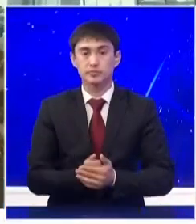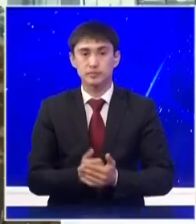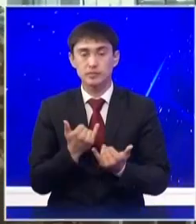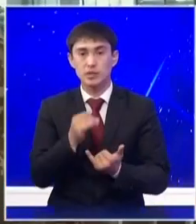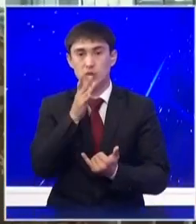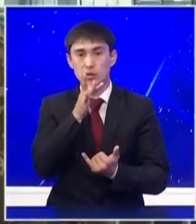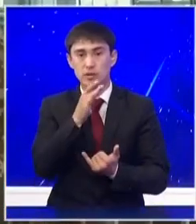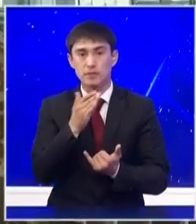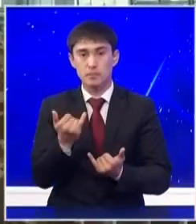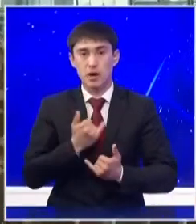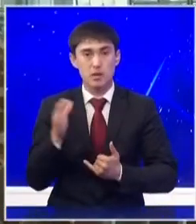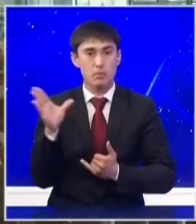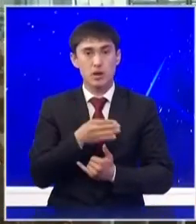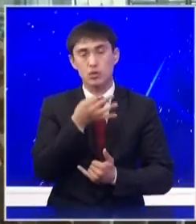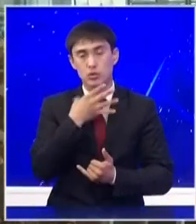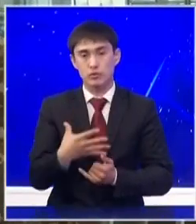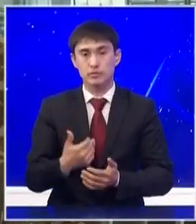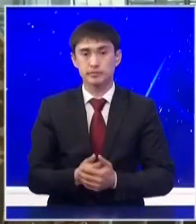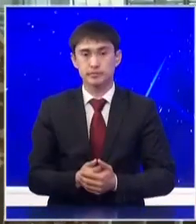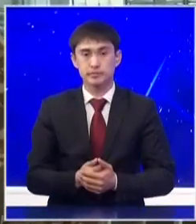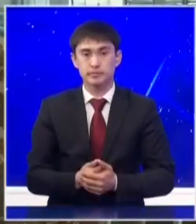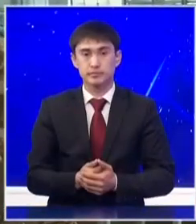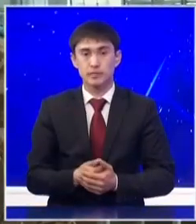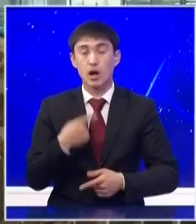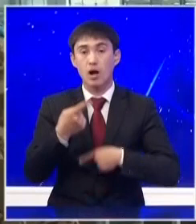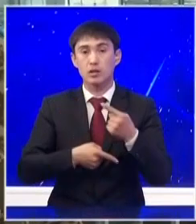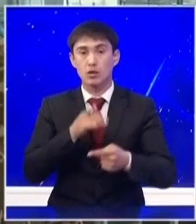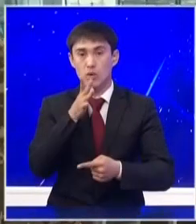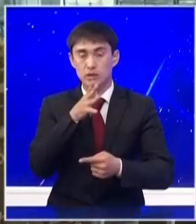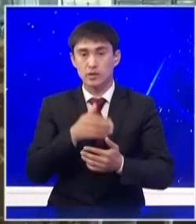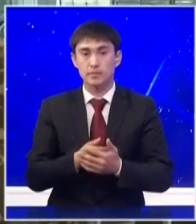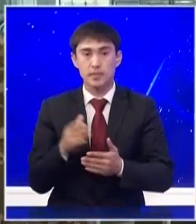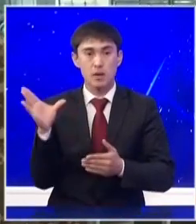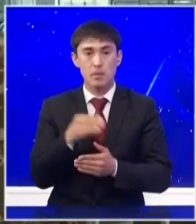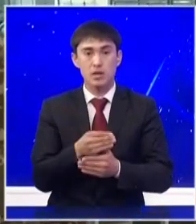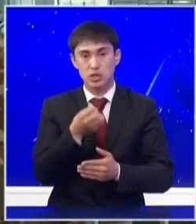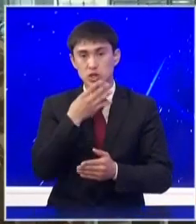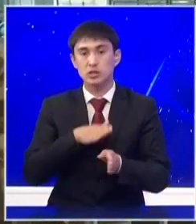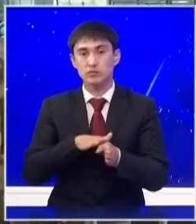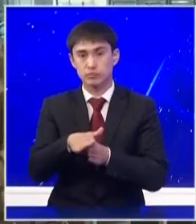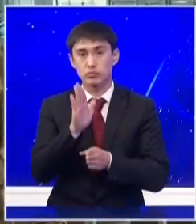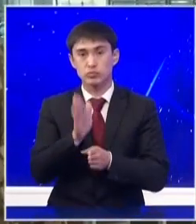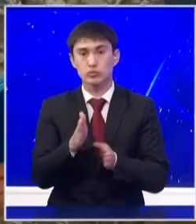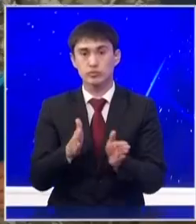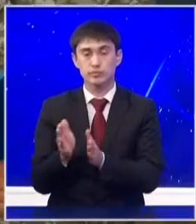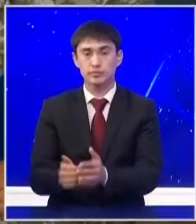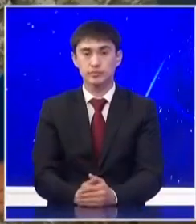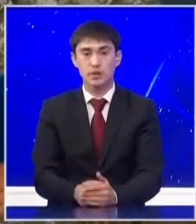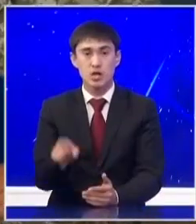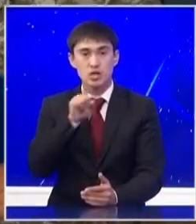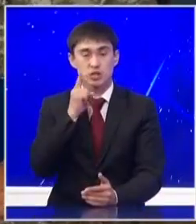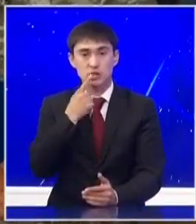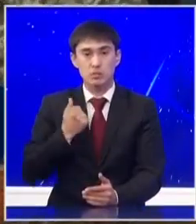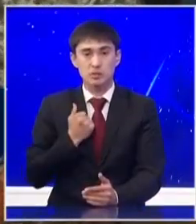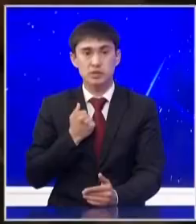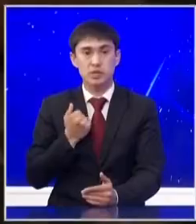Қазіргі уақытта маған барлығы ұнап жатыр. Алдағы уақытта барлығын жақсы атқарамын деген ойдамын. Жас сарбаздардың